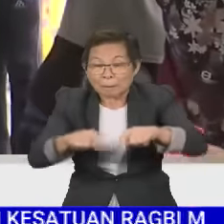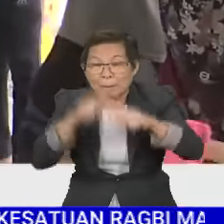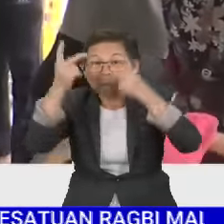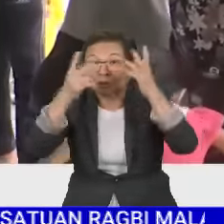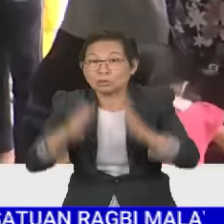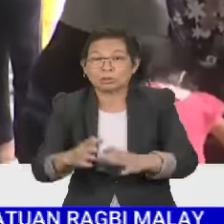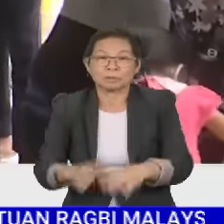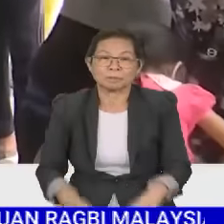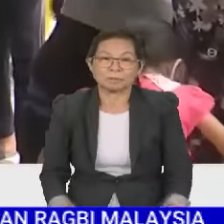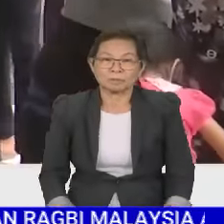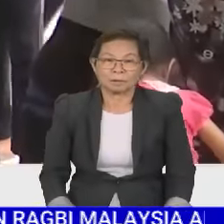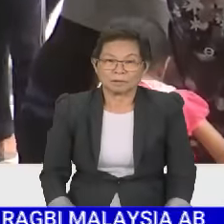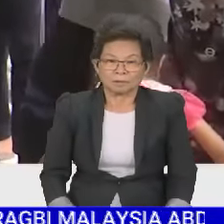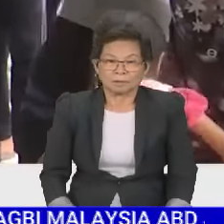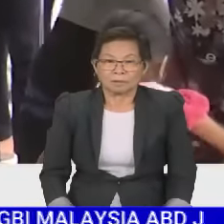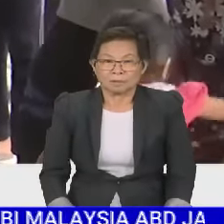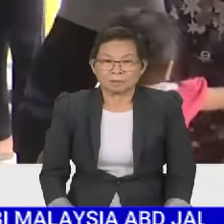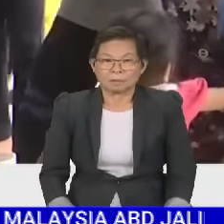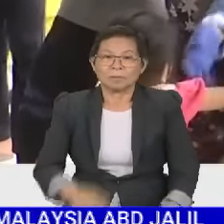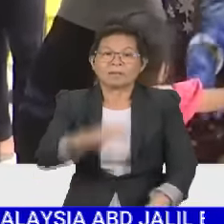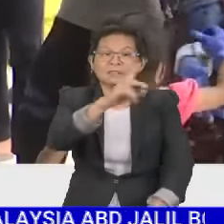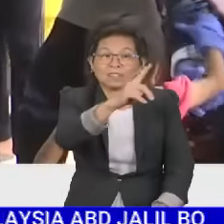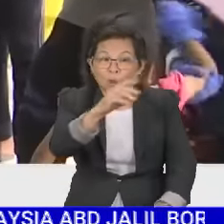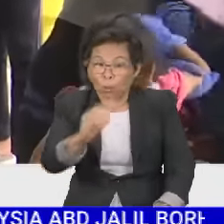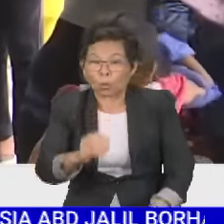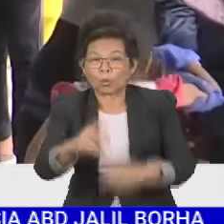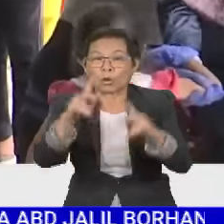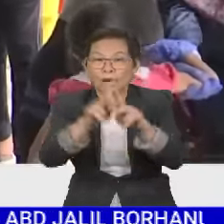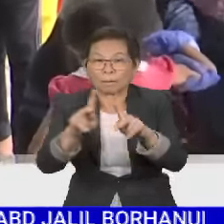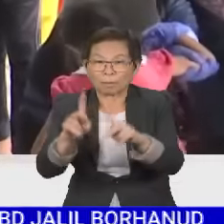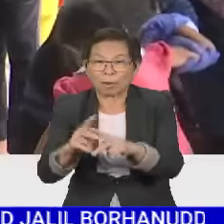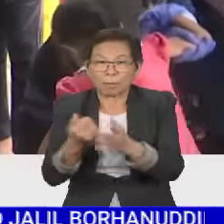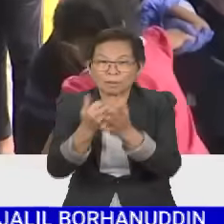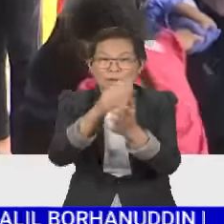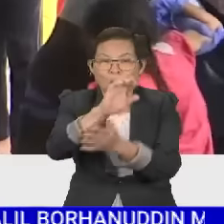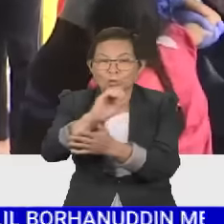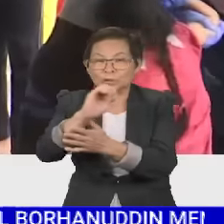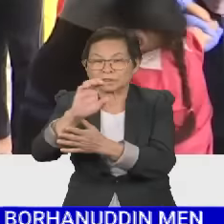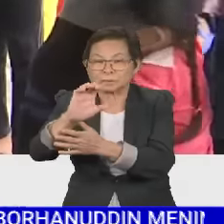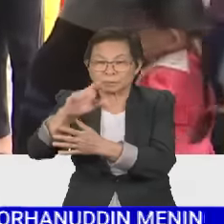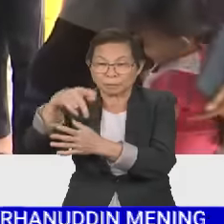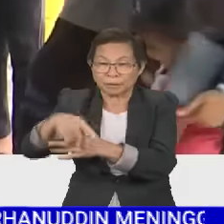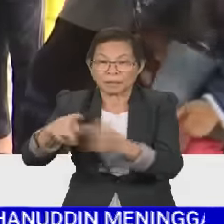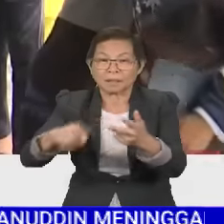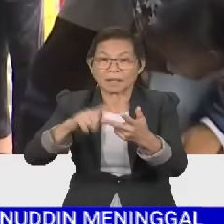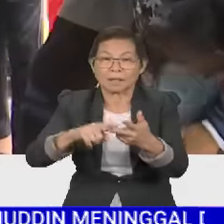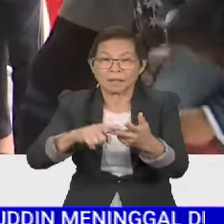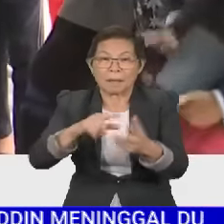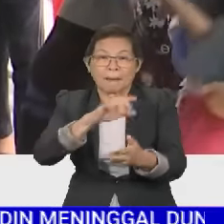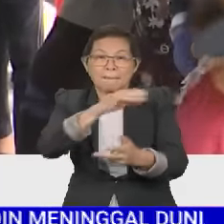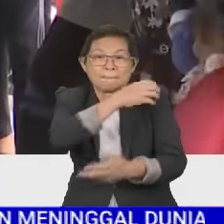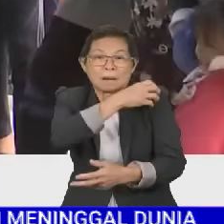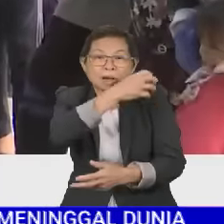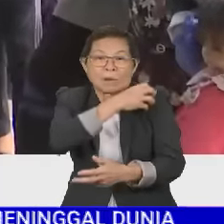ribuan terima kasih kepada pegawai daerah kita Sampoerna dan Tuan oh sipit ternyata pegawai